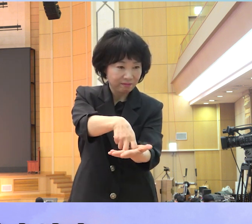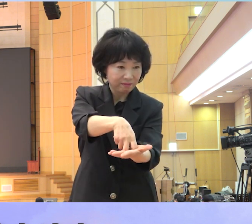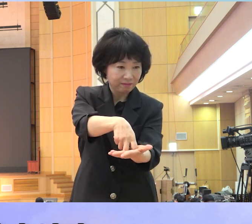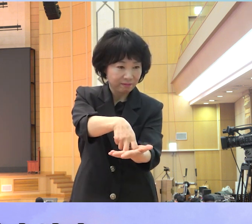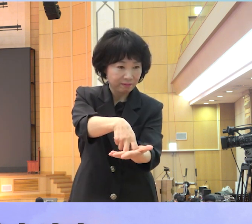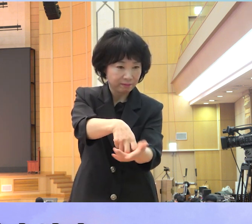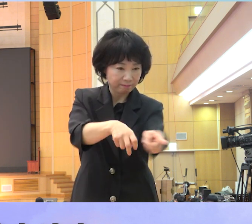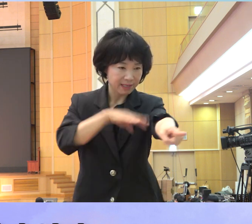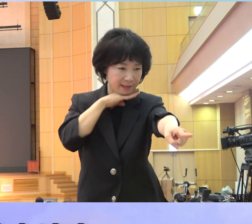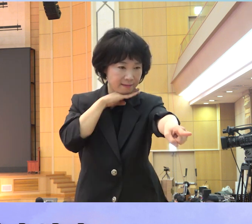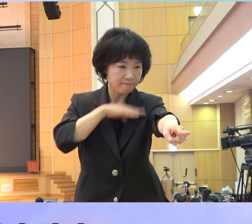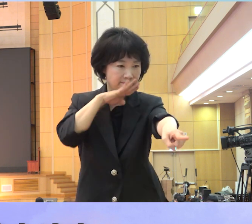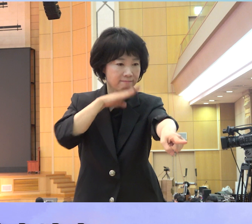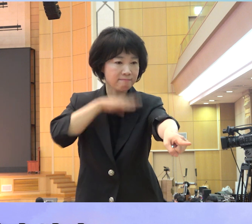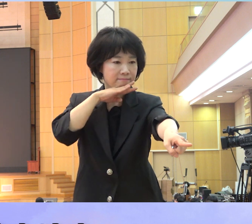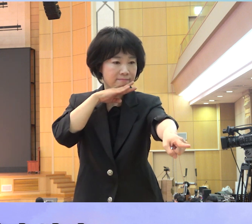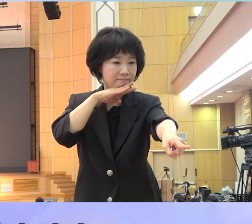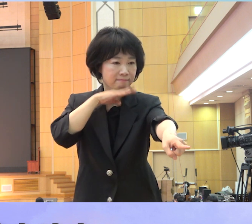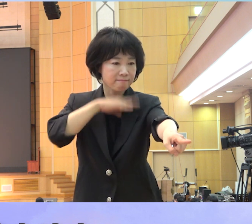기다려.